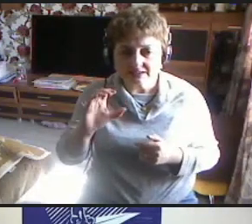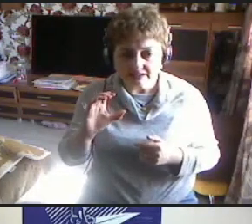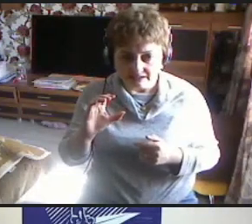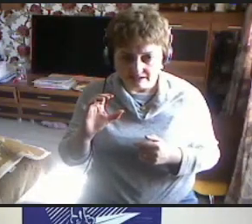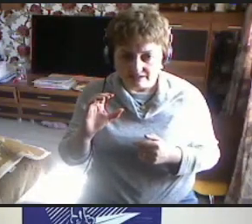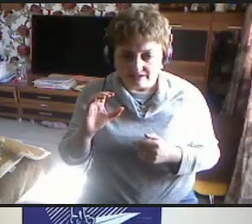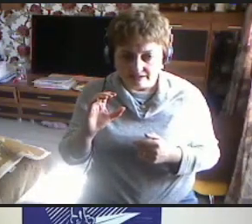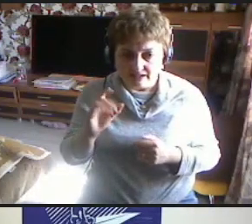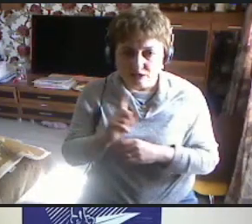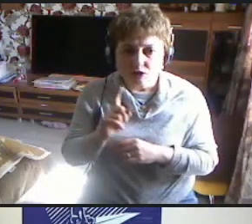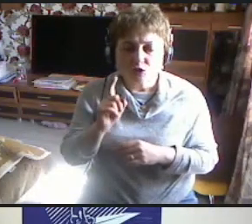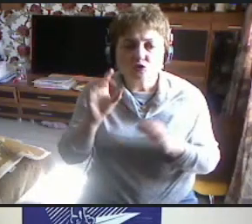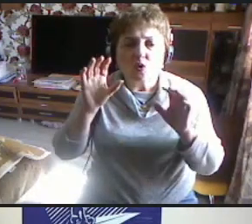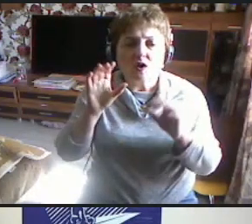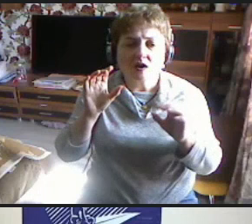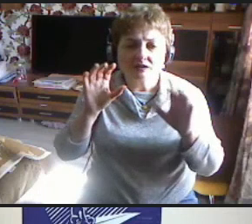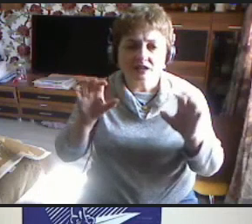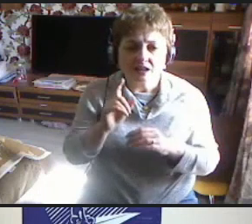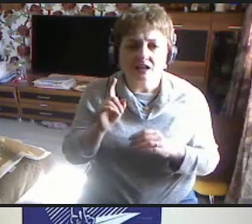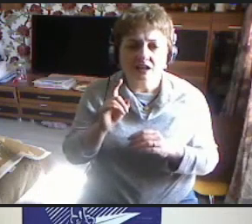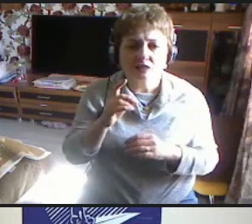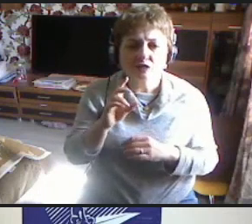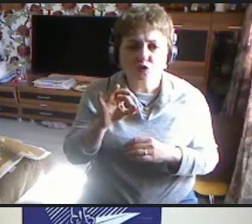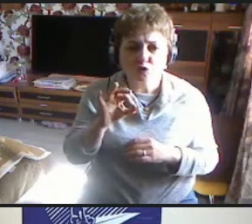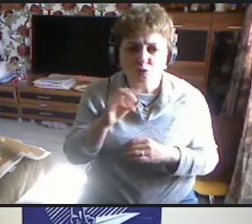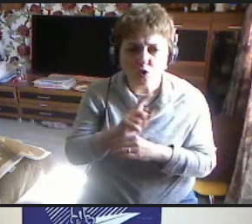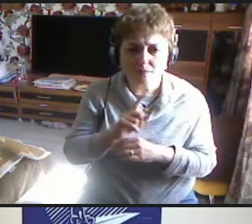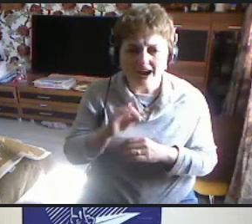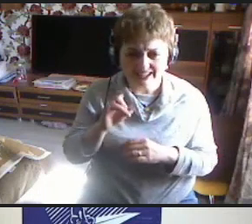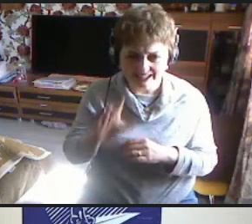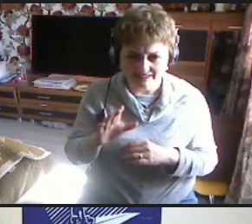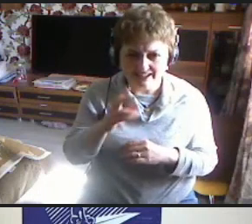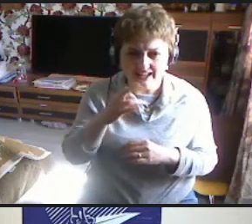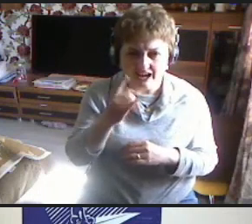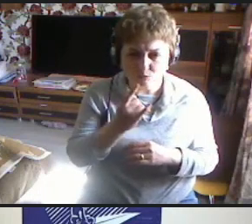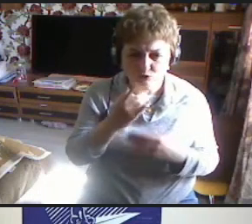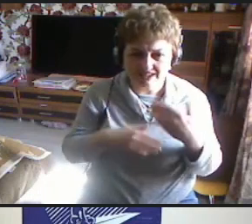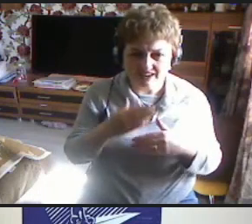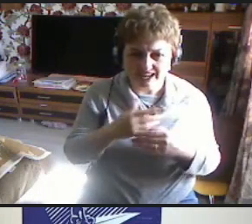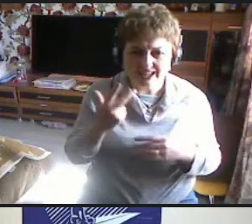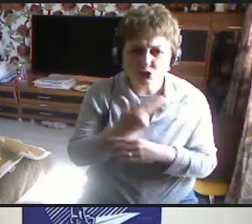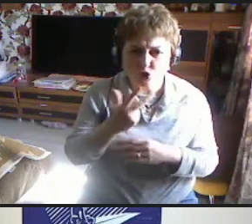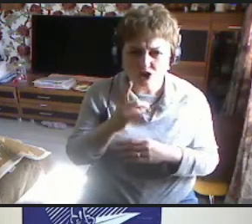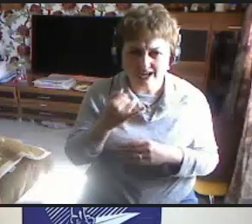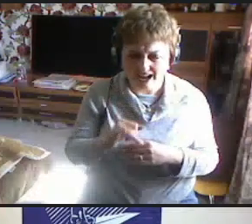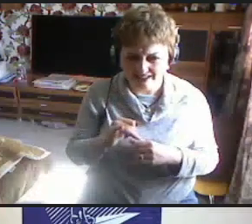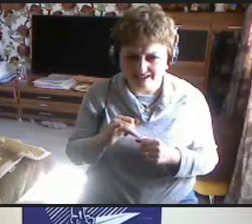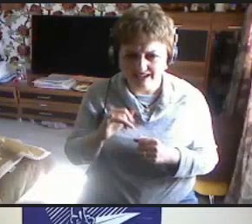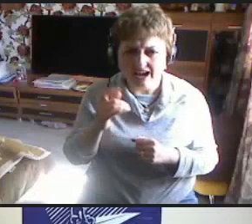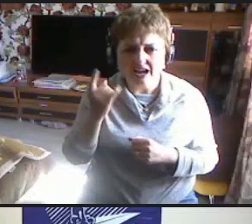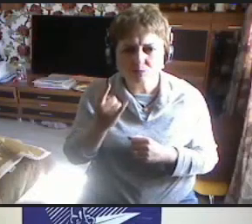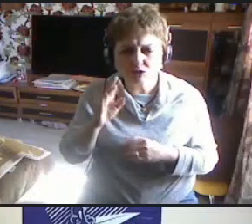нормативами это для, на ребенка с инвалидностью это трехкратный, на ребенка без инвалидности, но с